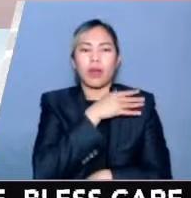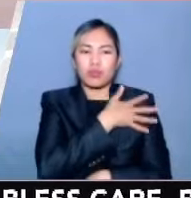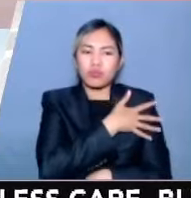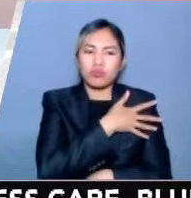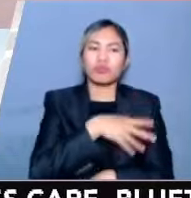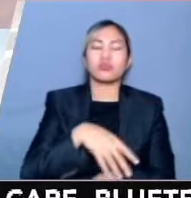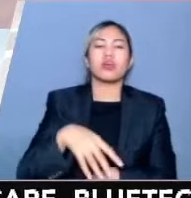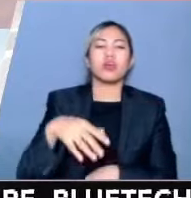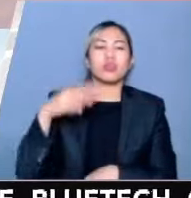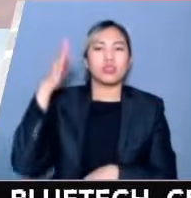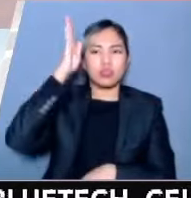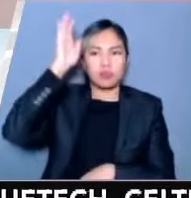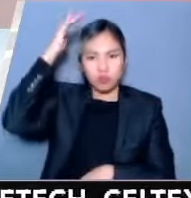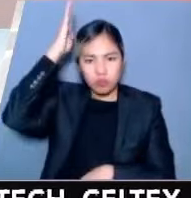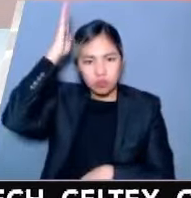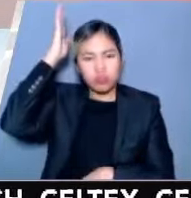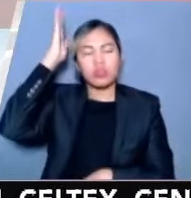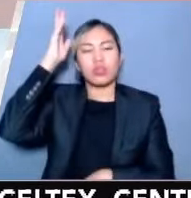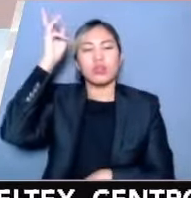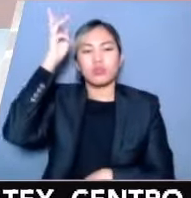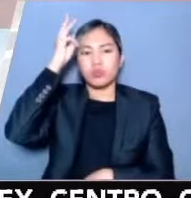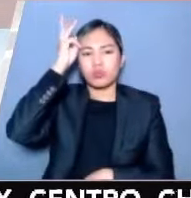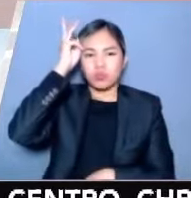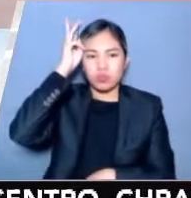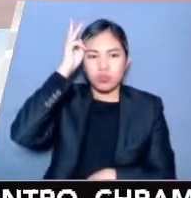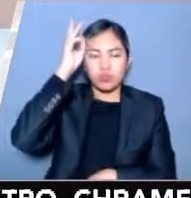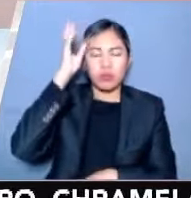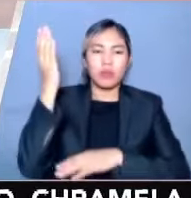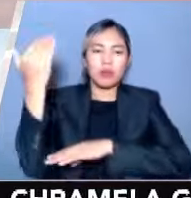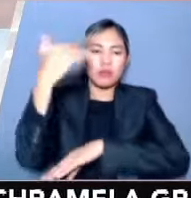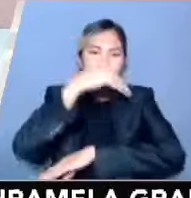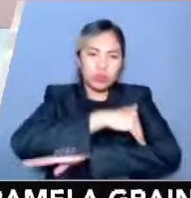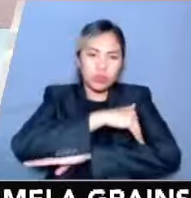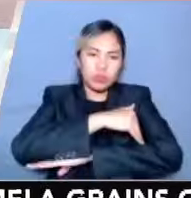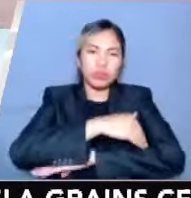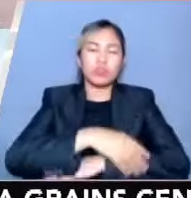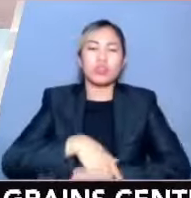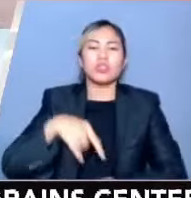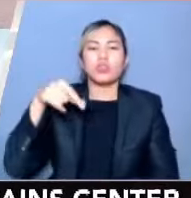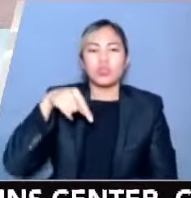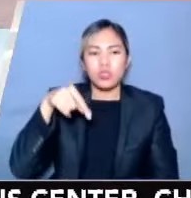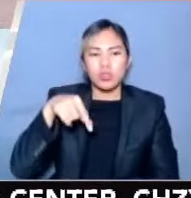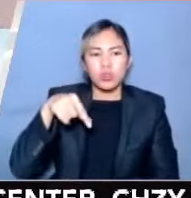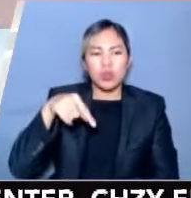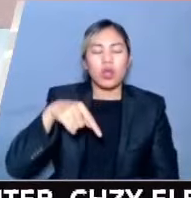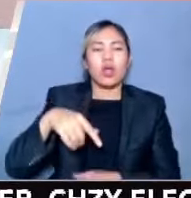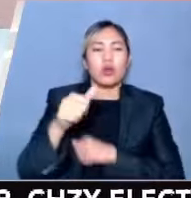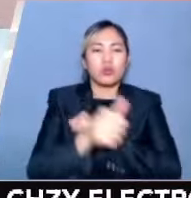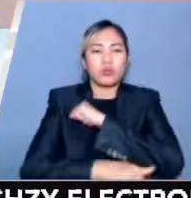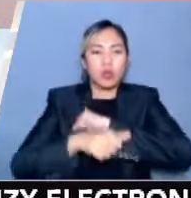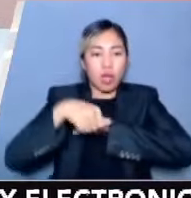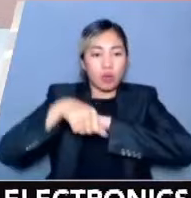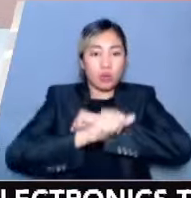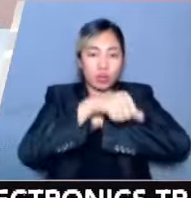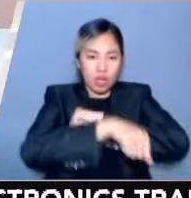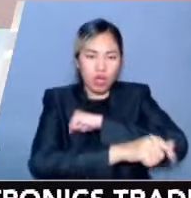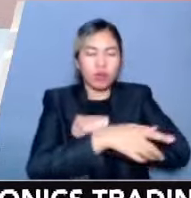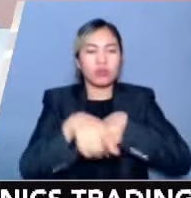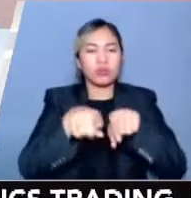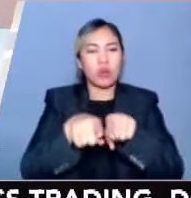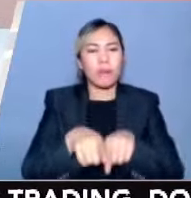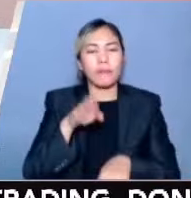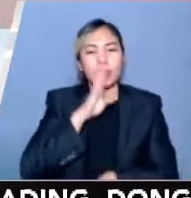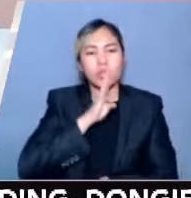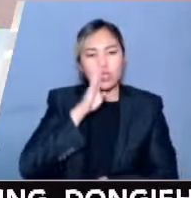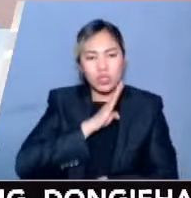a portion of Ifugao, a portion of Quirino, Aurora, and then dito rin sa Bicol, meron din yung Katanduhan.